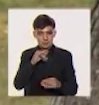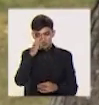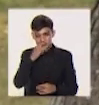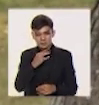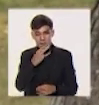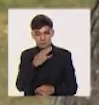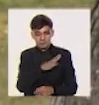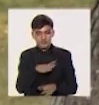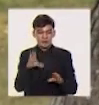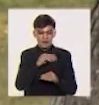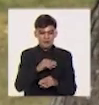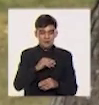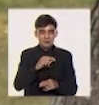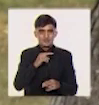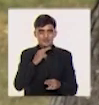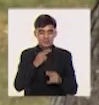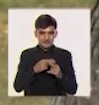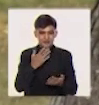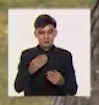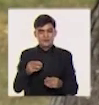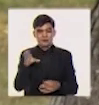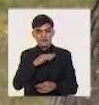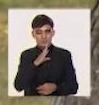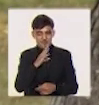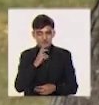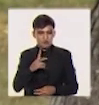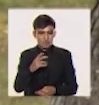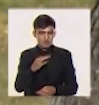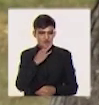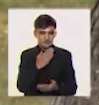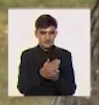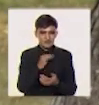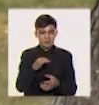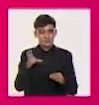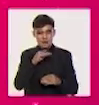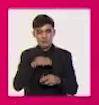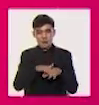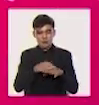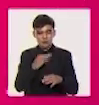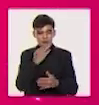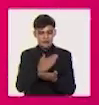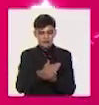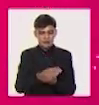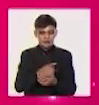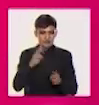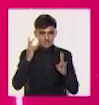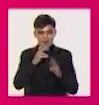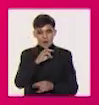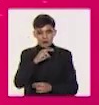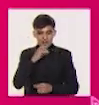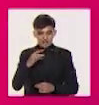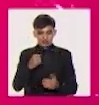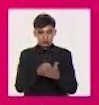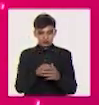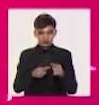бүкіл қарындастарымызға ұнап кетті, бүкіл қыздарға, жаңа бүкіл әншілерге де ұнады, бүкіл халыққа ұнап кетті. Танымал әнші Айдар осы